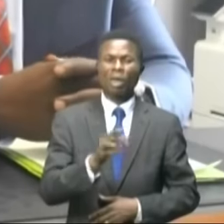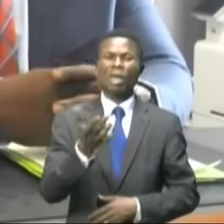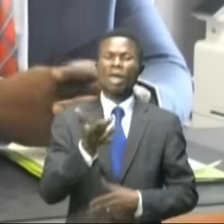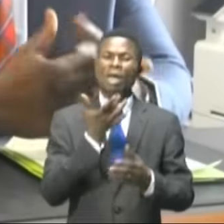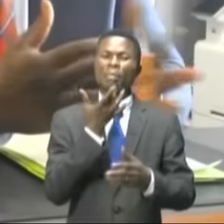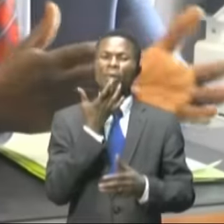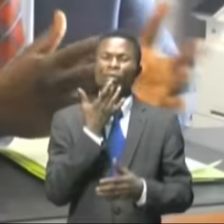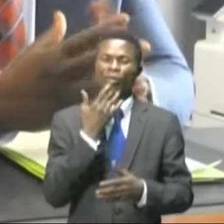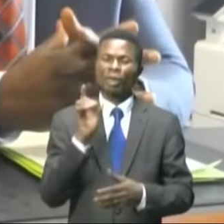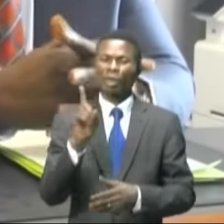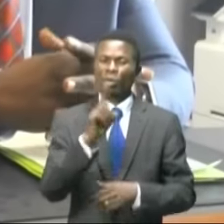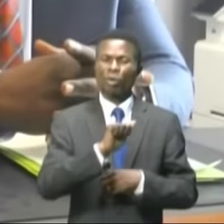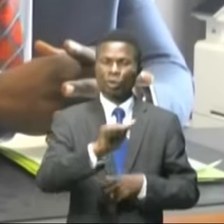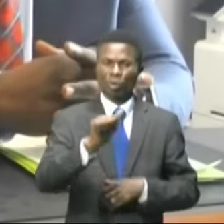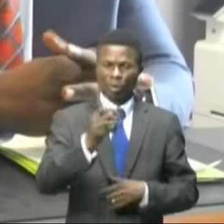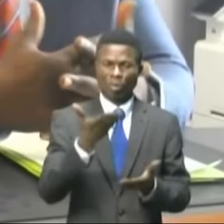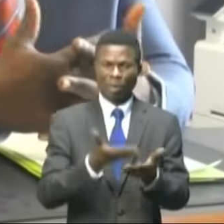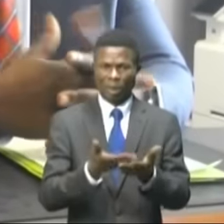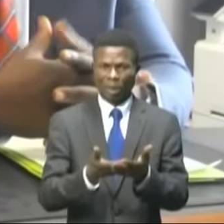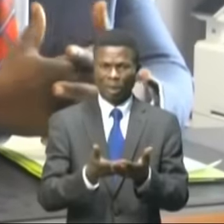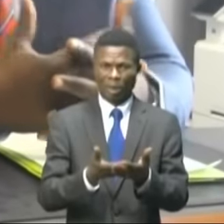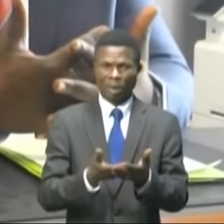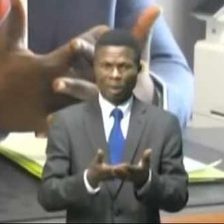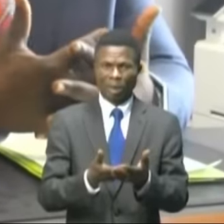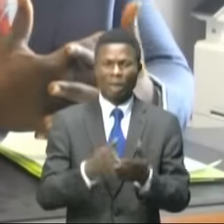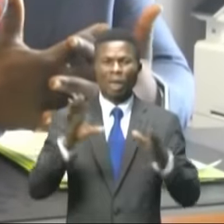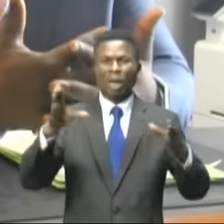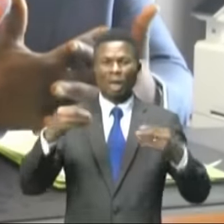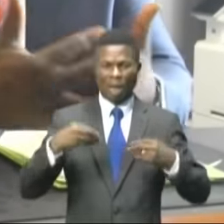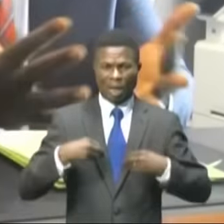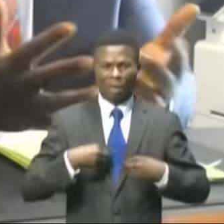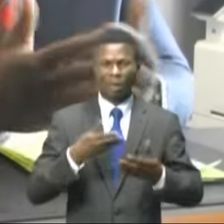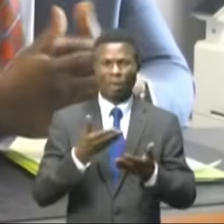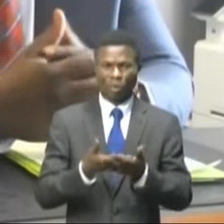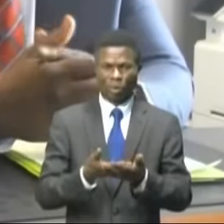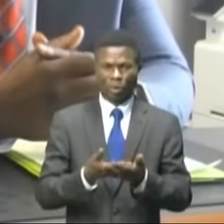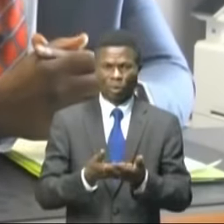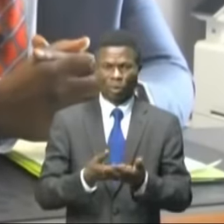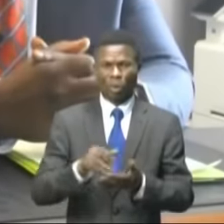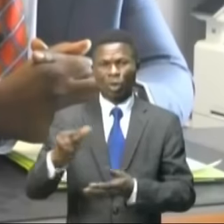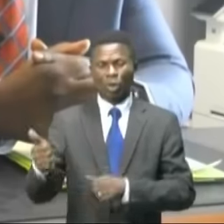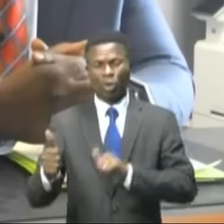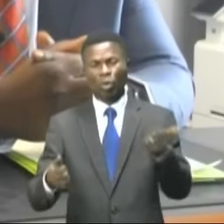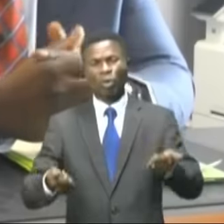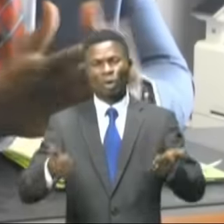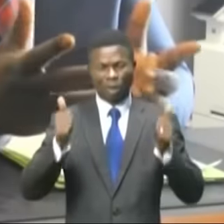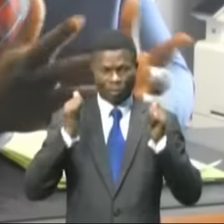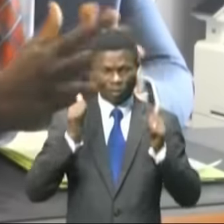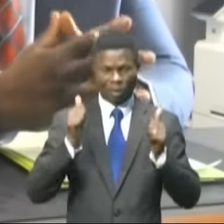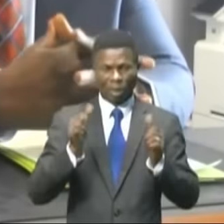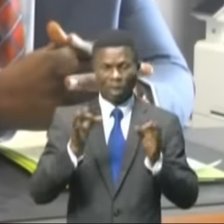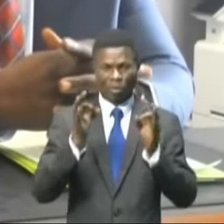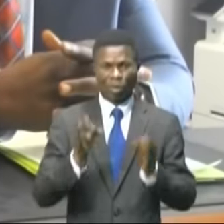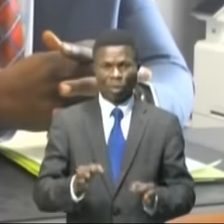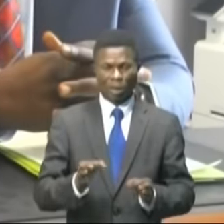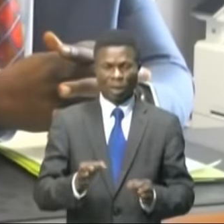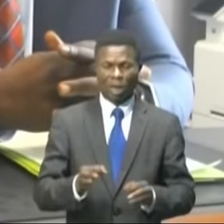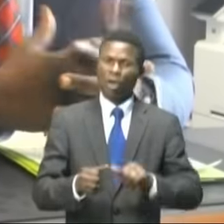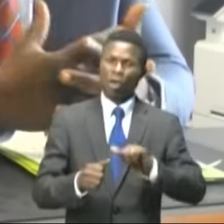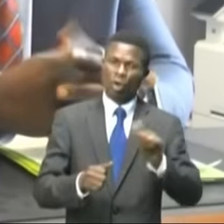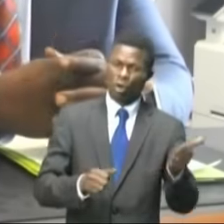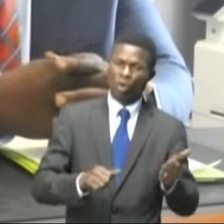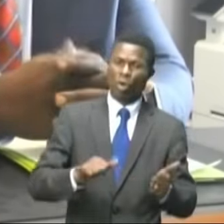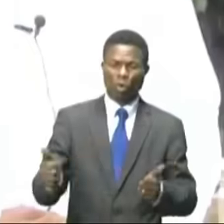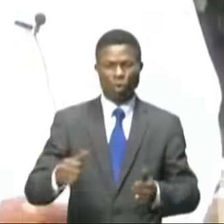veut. Si on veut accepter malgré nous que d'autres reviennent, mais néanmoins il y en a qui